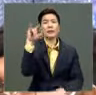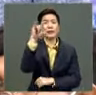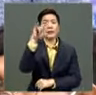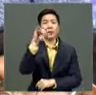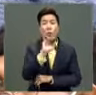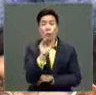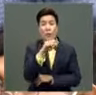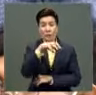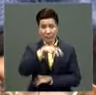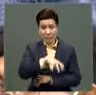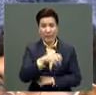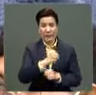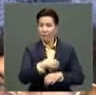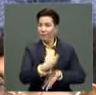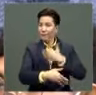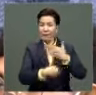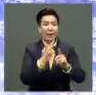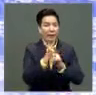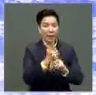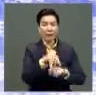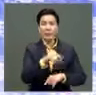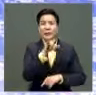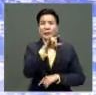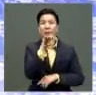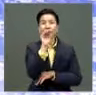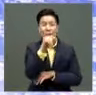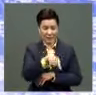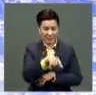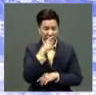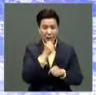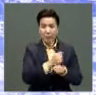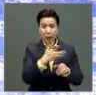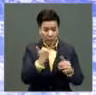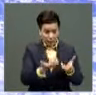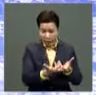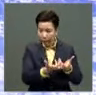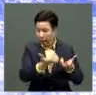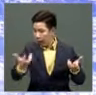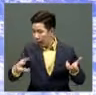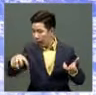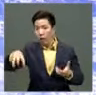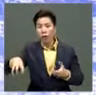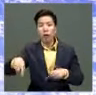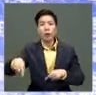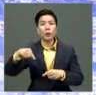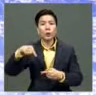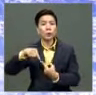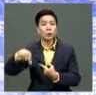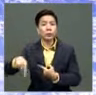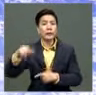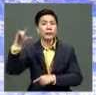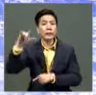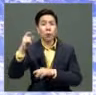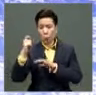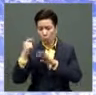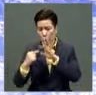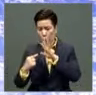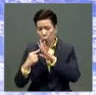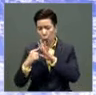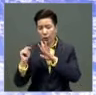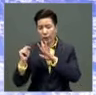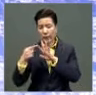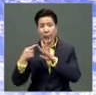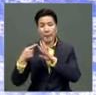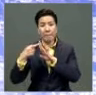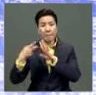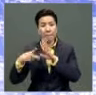ระบบตรงนี้ถูกรันไปทั้งหมดมีอันนี้อันเดียวนะครับที่แยกออกมาอยู่ที่ทางสนามบินอุตภเปาจ